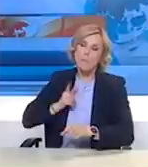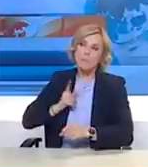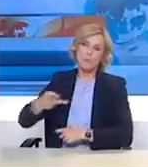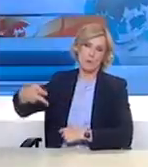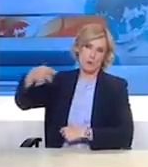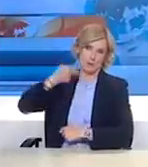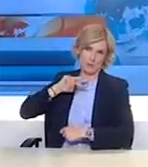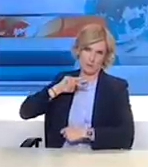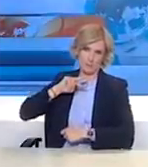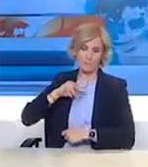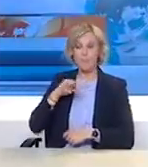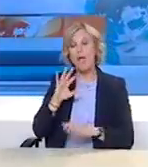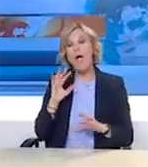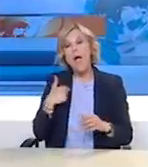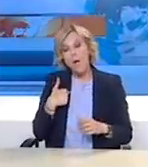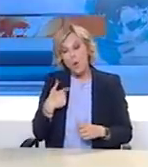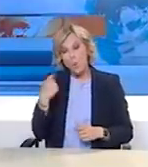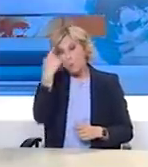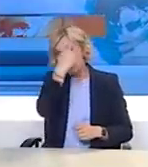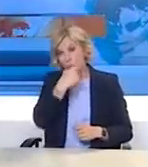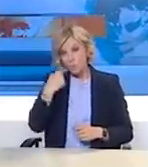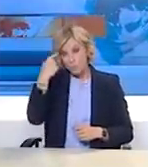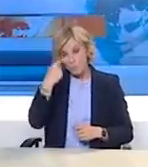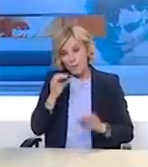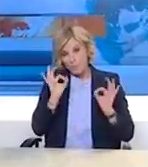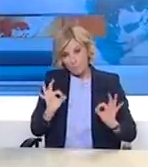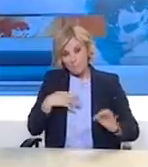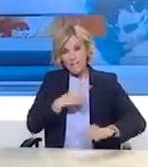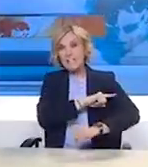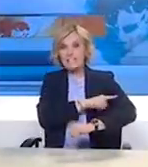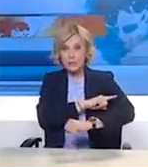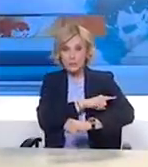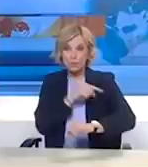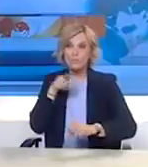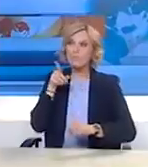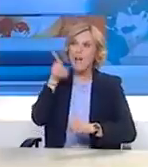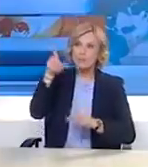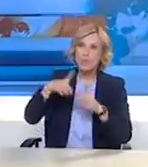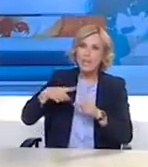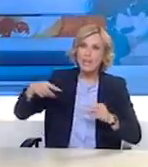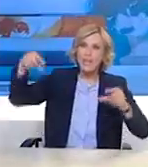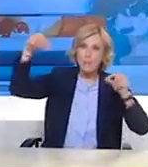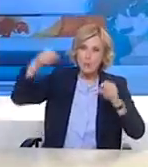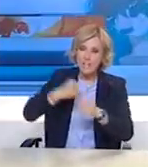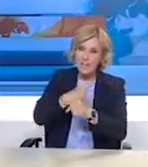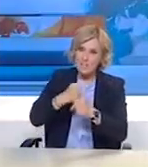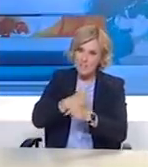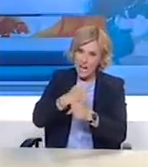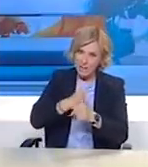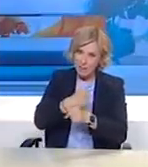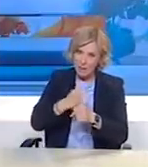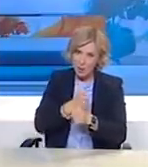με αυτό το φάρμακο, αν με ρωτάτε σαν επιστήμονα και σαν γιατρό αυτή τη στιγμή ποιο από τα φάρμακα τα νεότερα που κυκλοφορούν για τον ιό